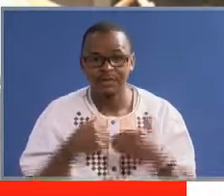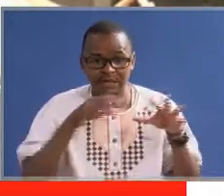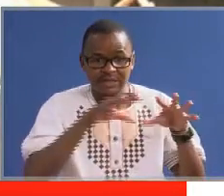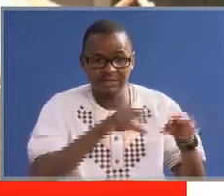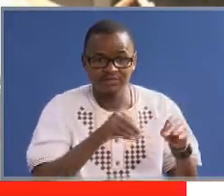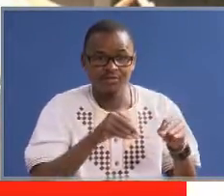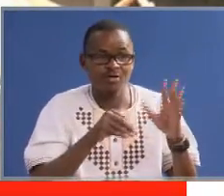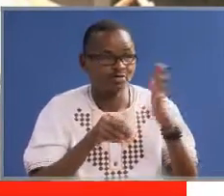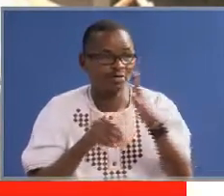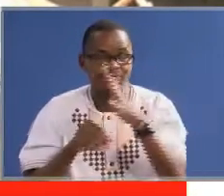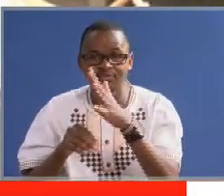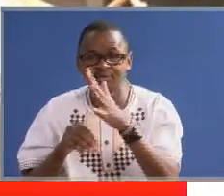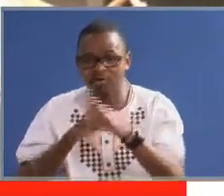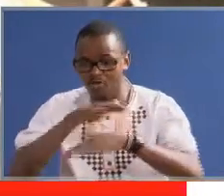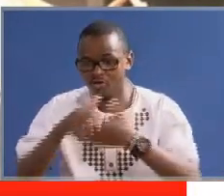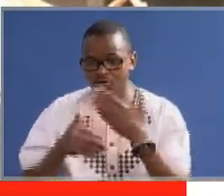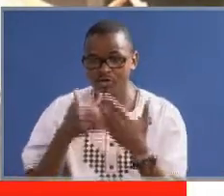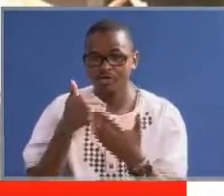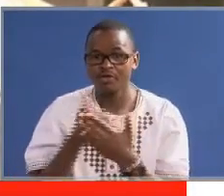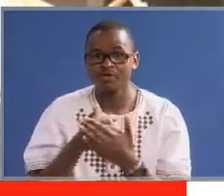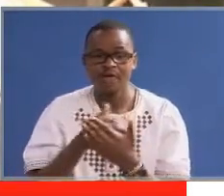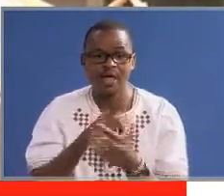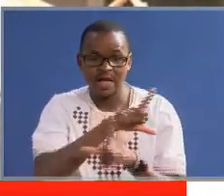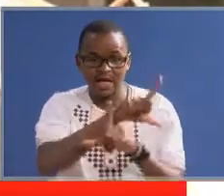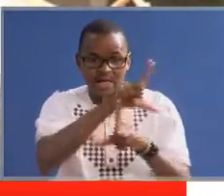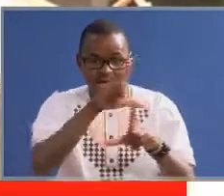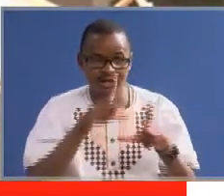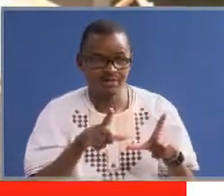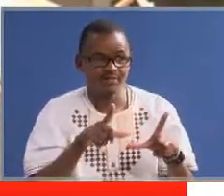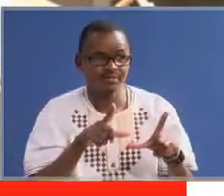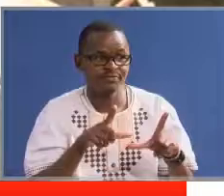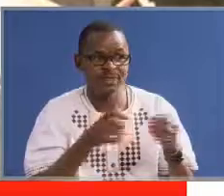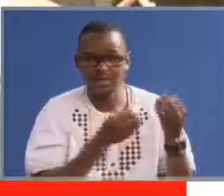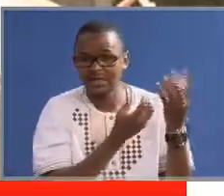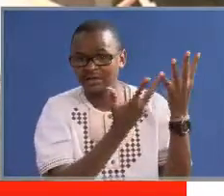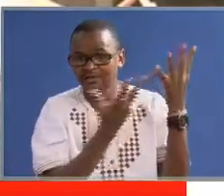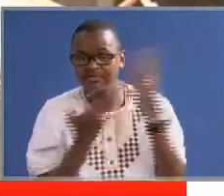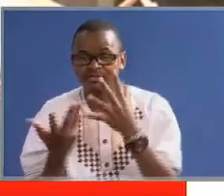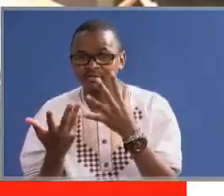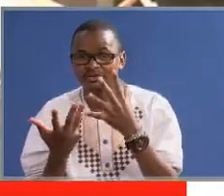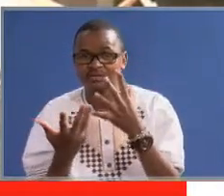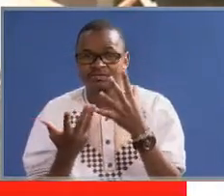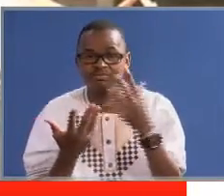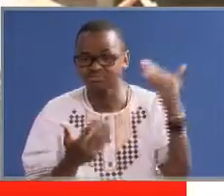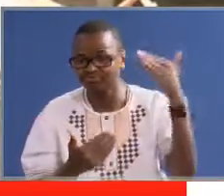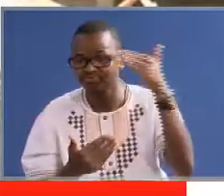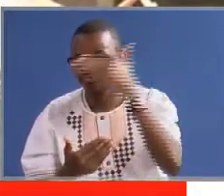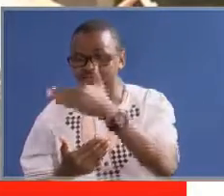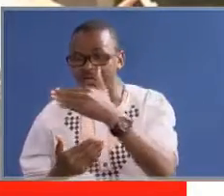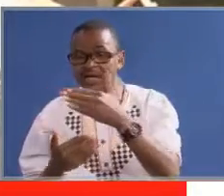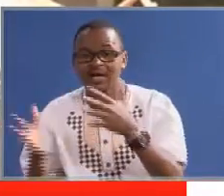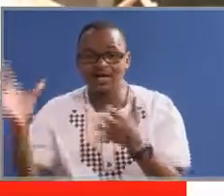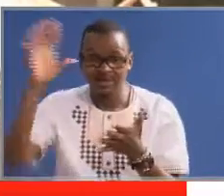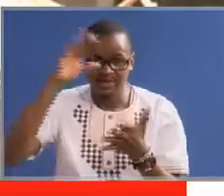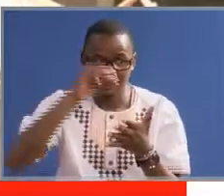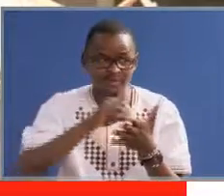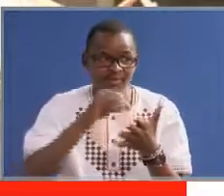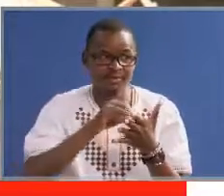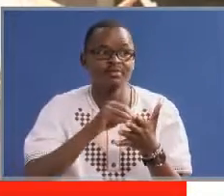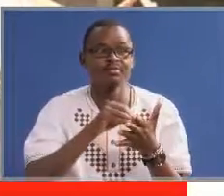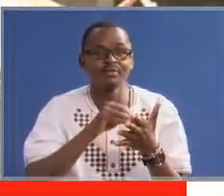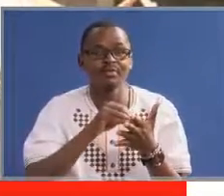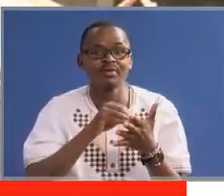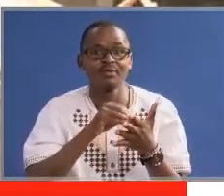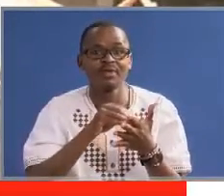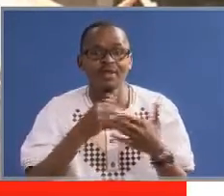Ikachukua hiyo miti kwa boma yote, kwa shamba yenyewe, hako mashamba mingi. Ikatupa kwa shamba kwa kona, ikaenda tena ikakuta ingine, hiyo